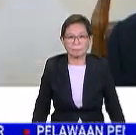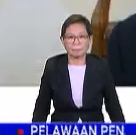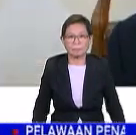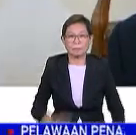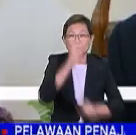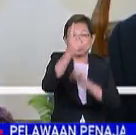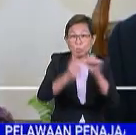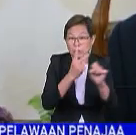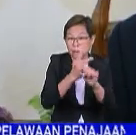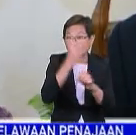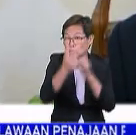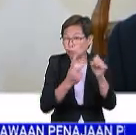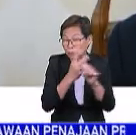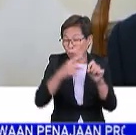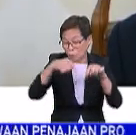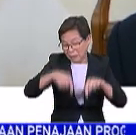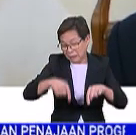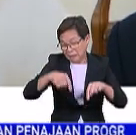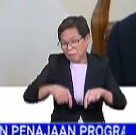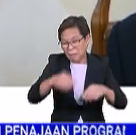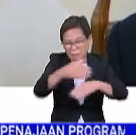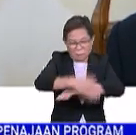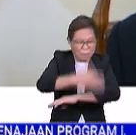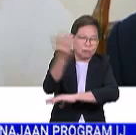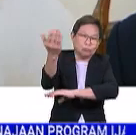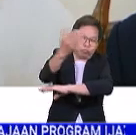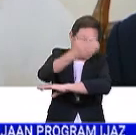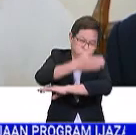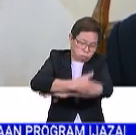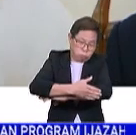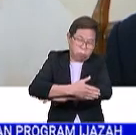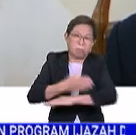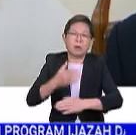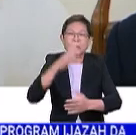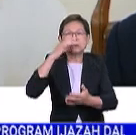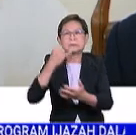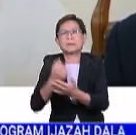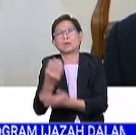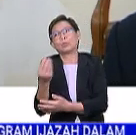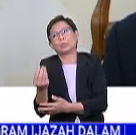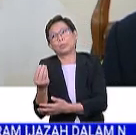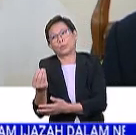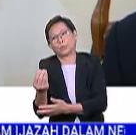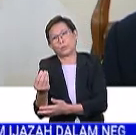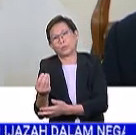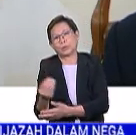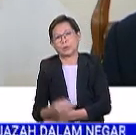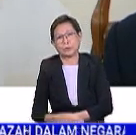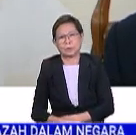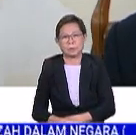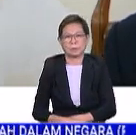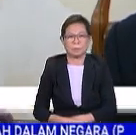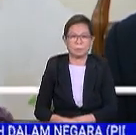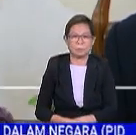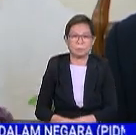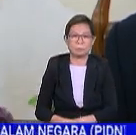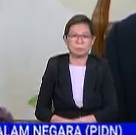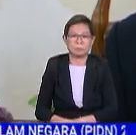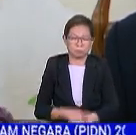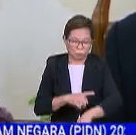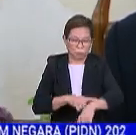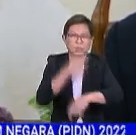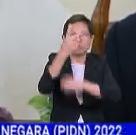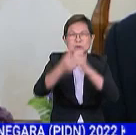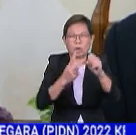Dua tahun ini, of course lah, bila sempadan tak buka, mungkin kejadian jenayah pun agak kurang dan sebagainya. Kemalangan pun mungkin berkurangan dan sebagainya dalam tempoh